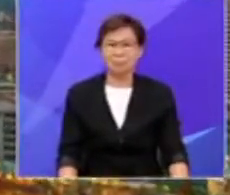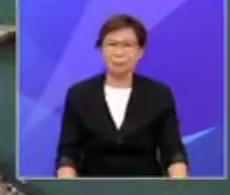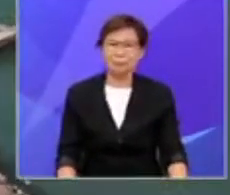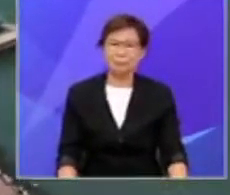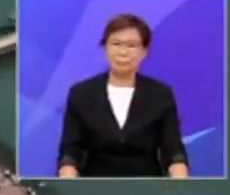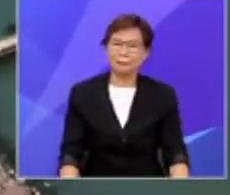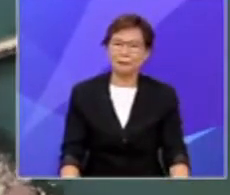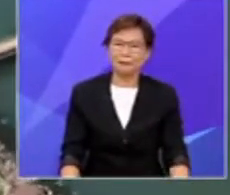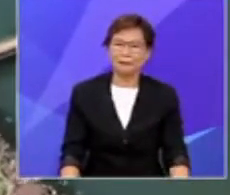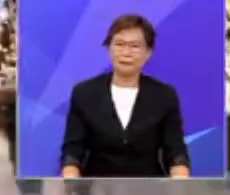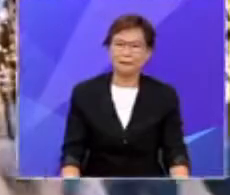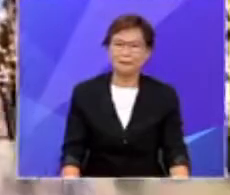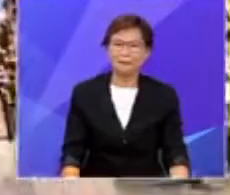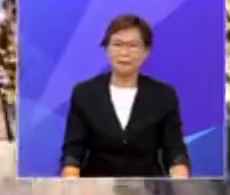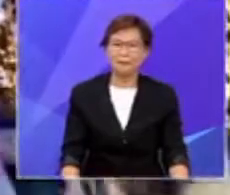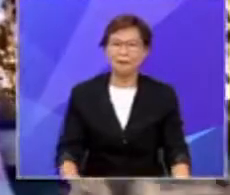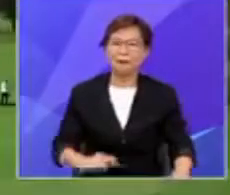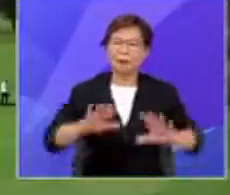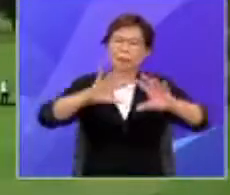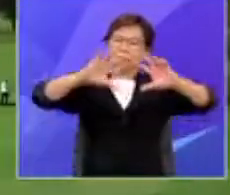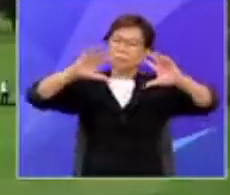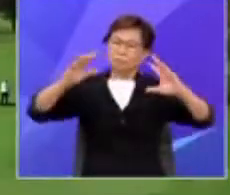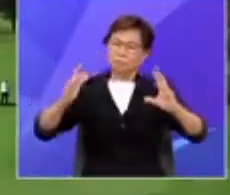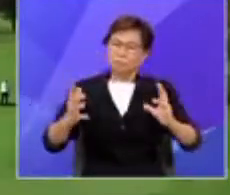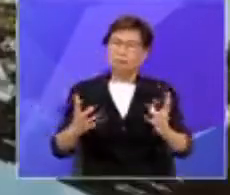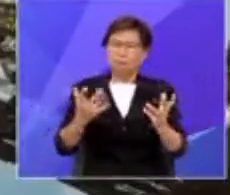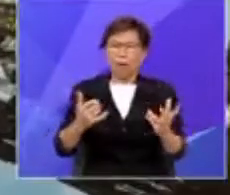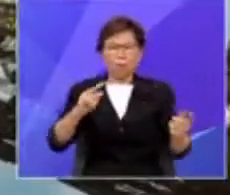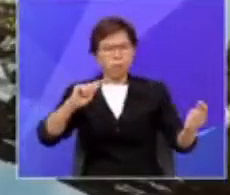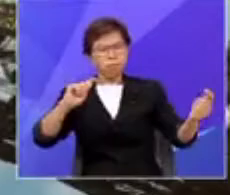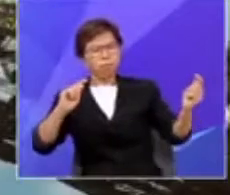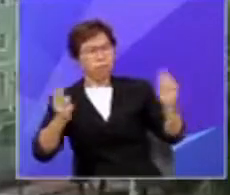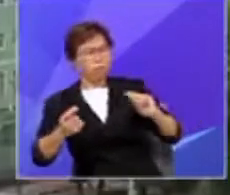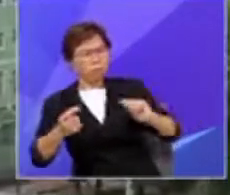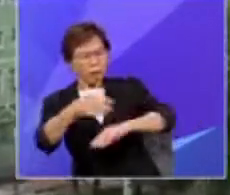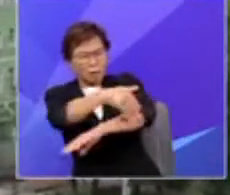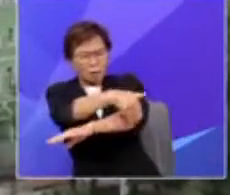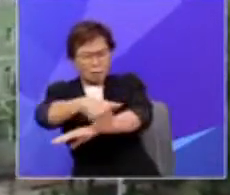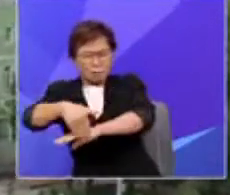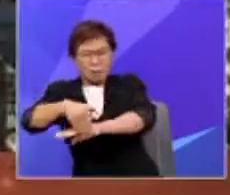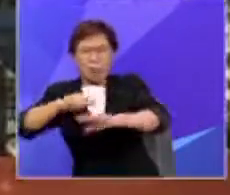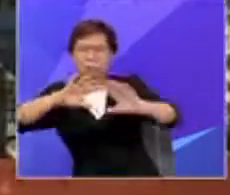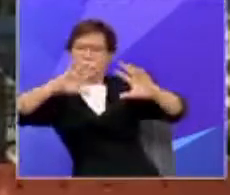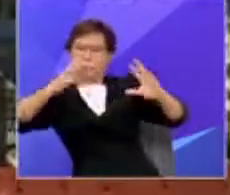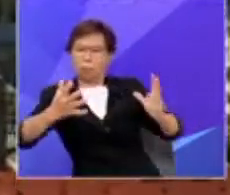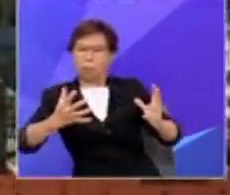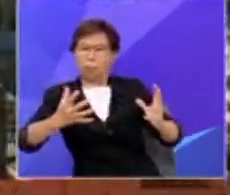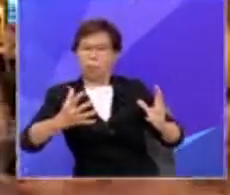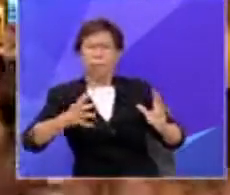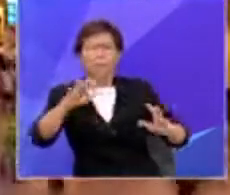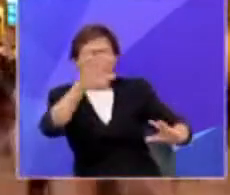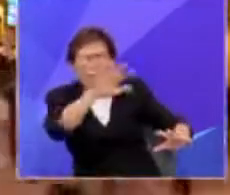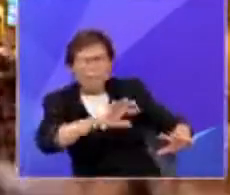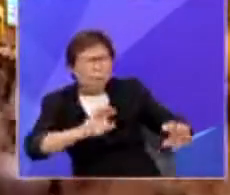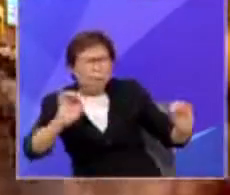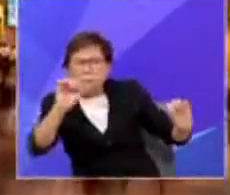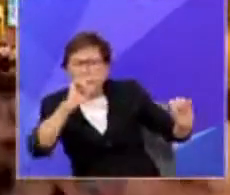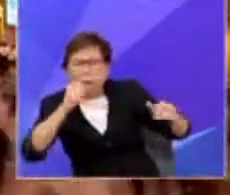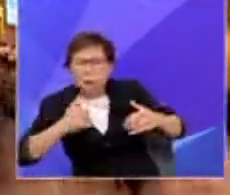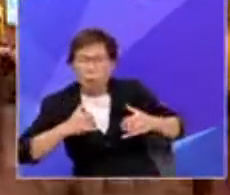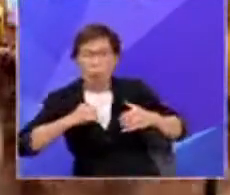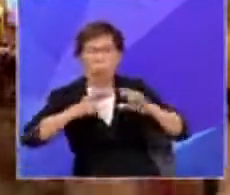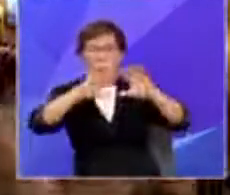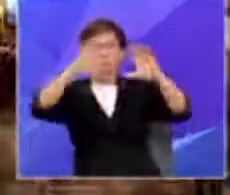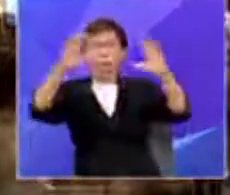Ini dunia Kian berubah sempadan antara bangsa mulai kabur Persada